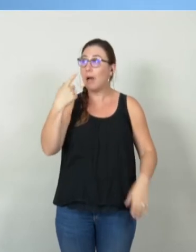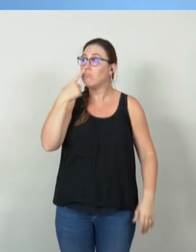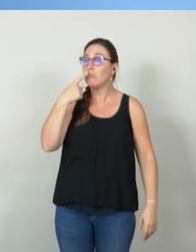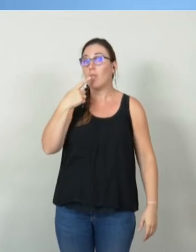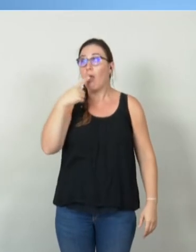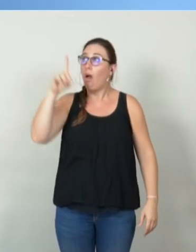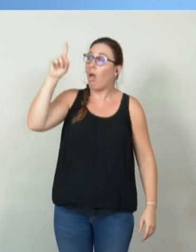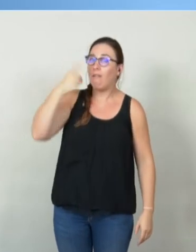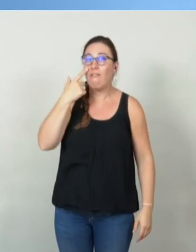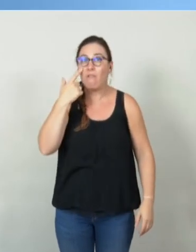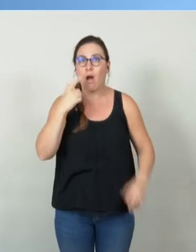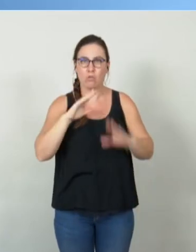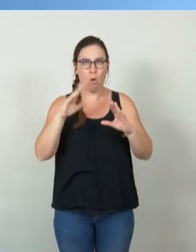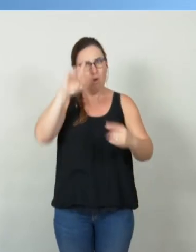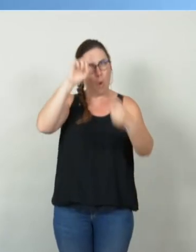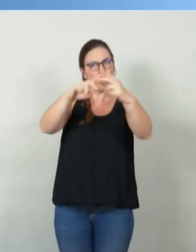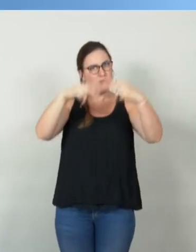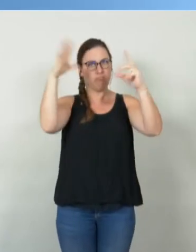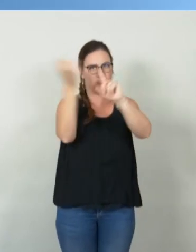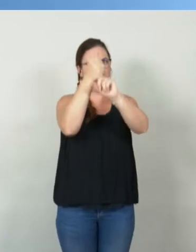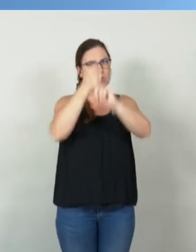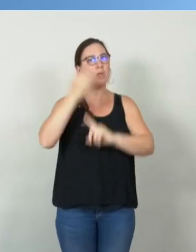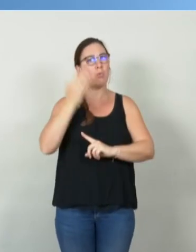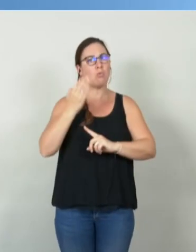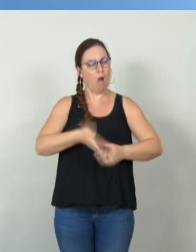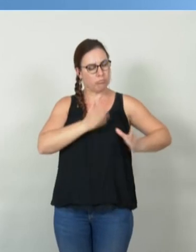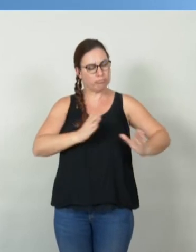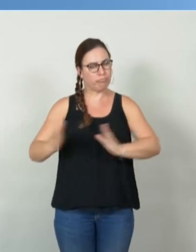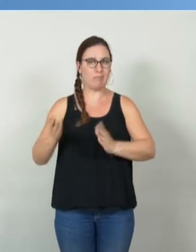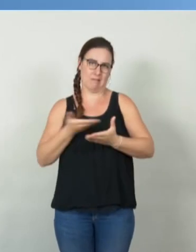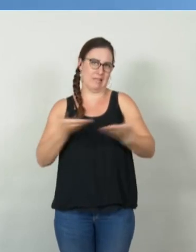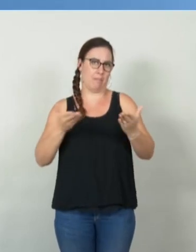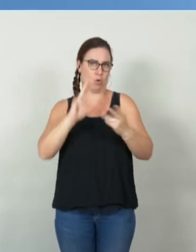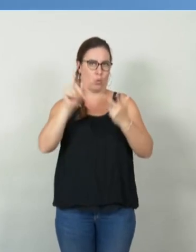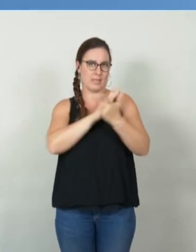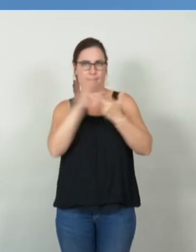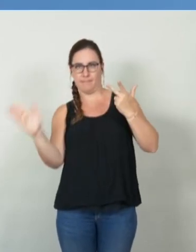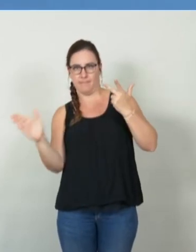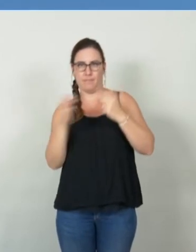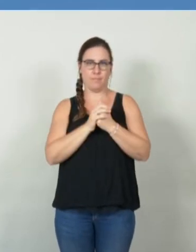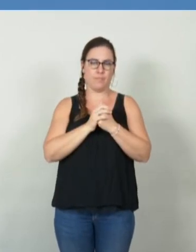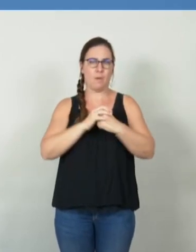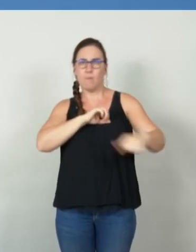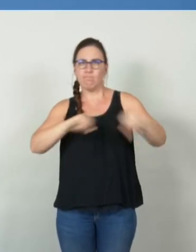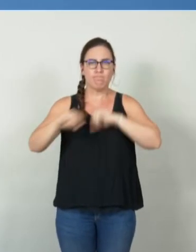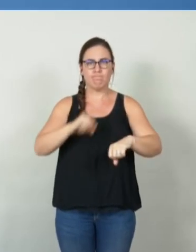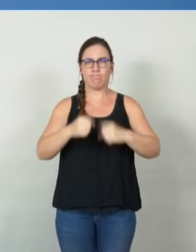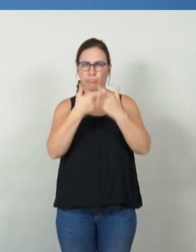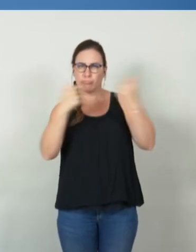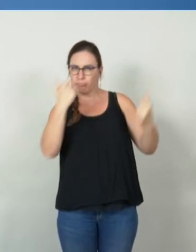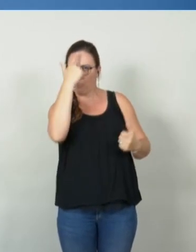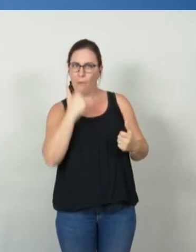fixez des objectifs mesurables et atteignables voilà un exemple très simple sur le troisième axe comment peut-on mobiliser et diversifier les